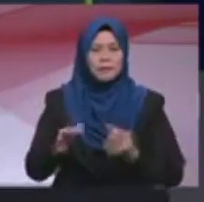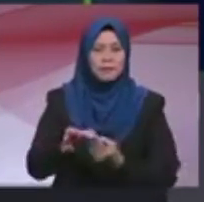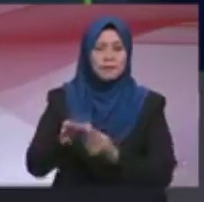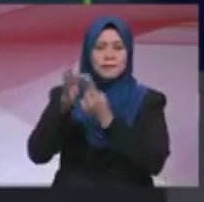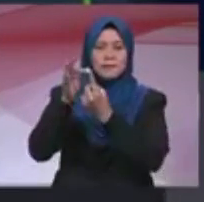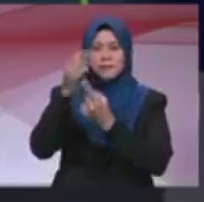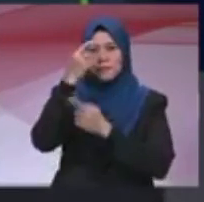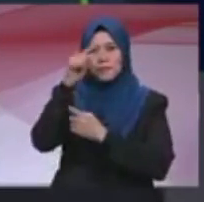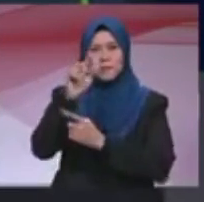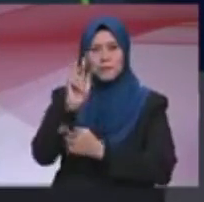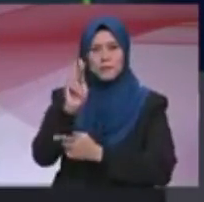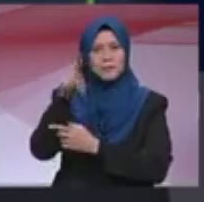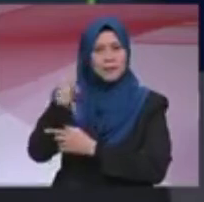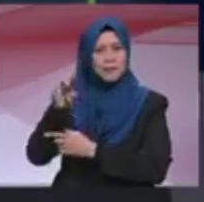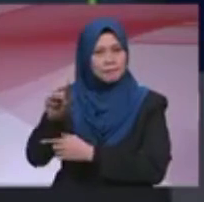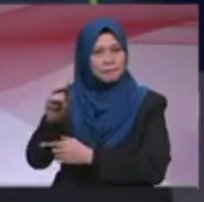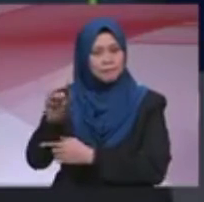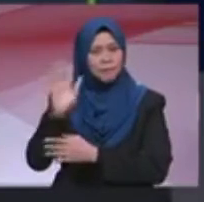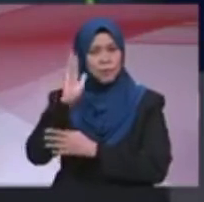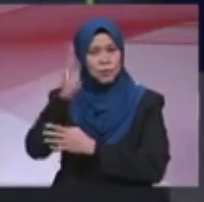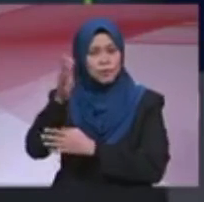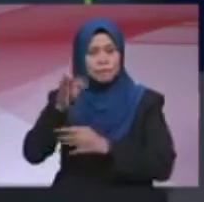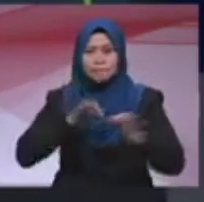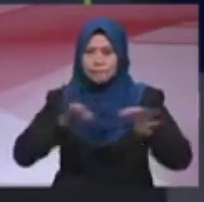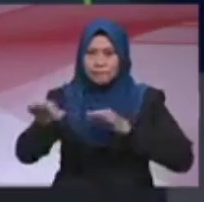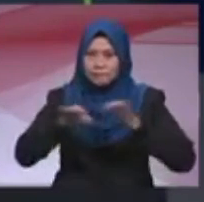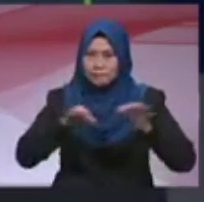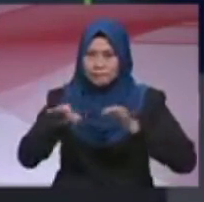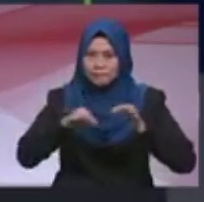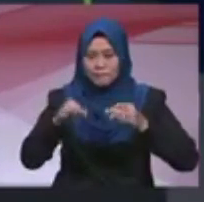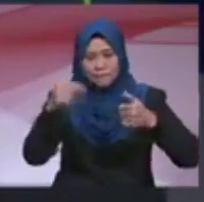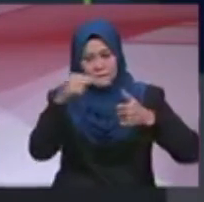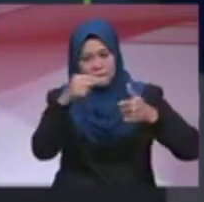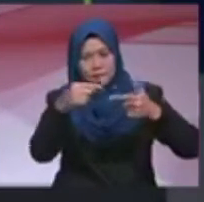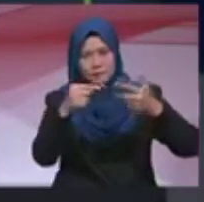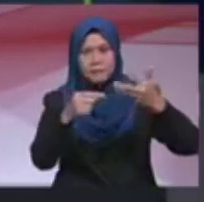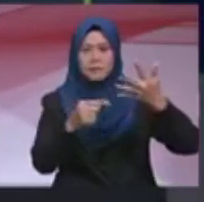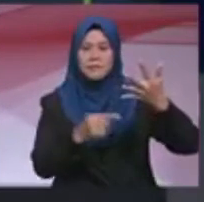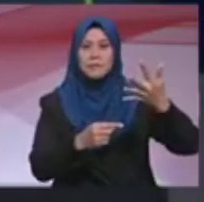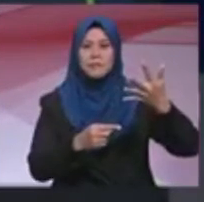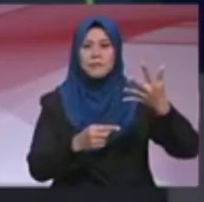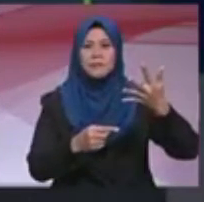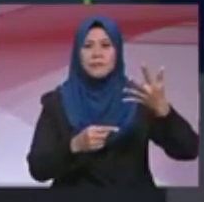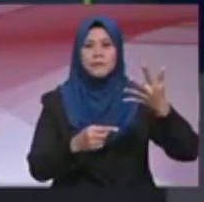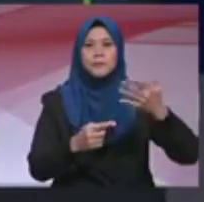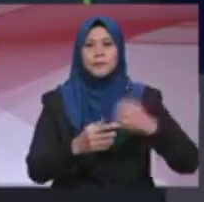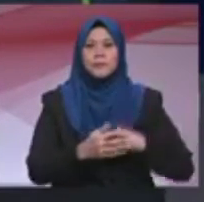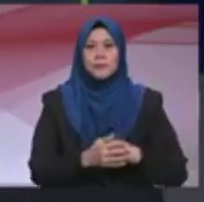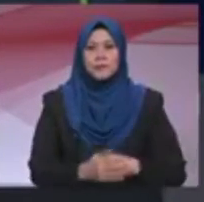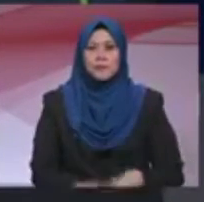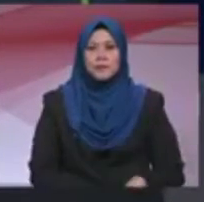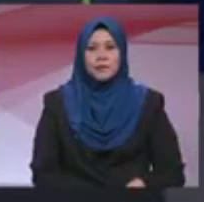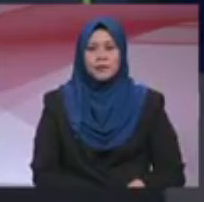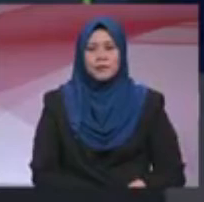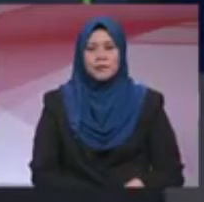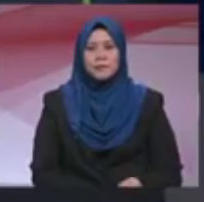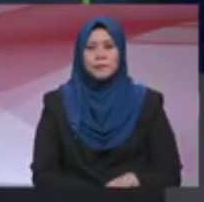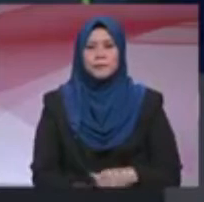KPM untuk menjelaskan perkara-perkara dengan berkaitan dengan pengoperasian